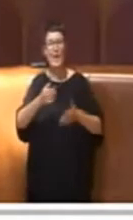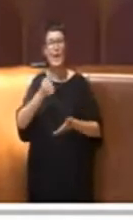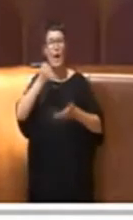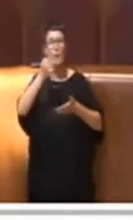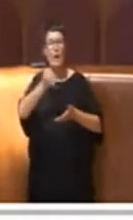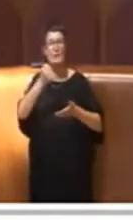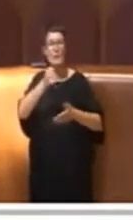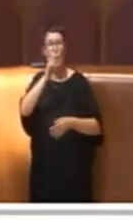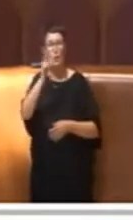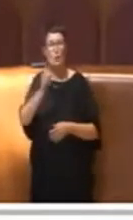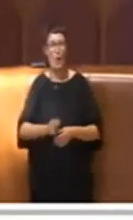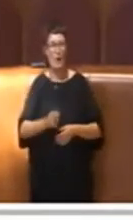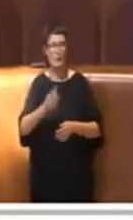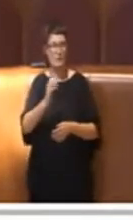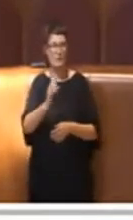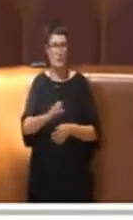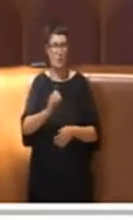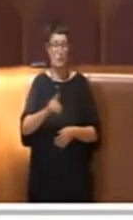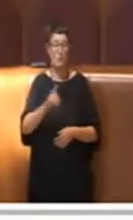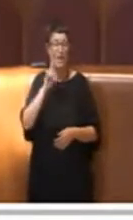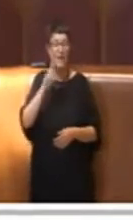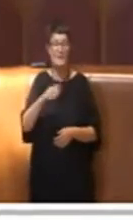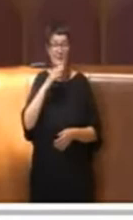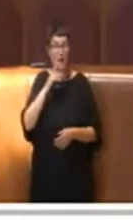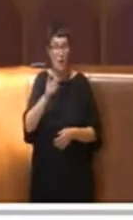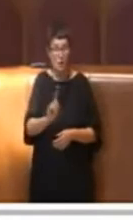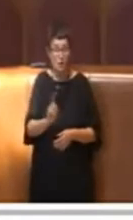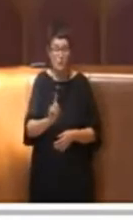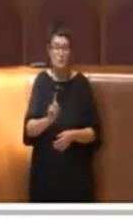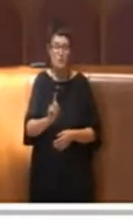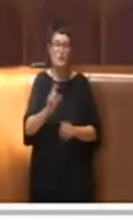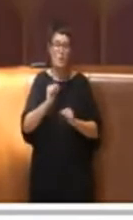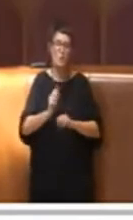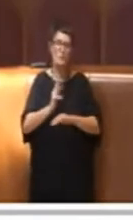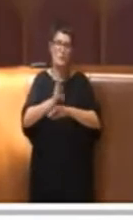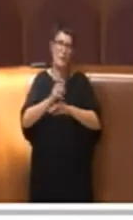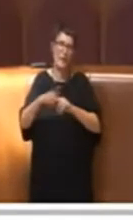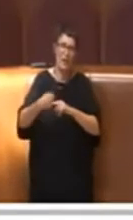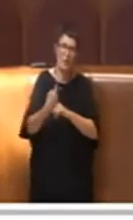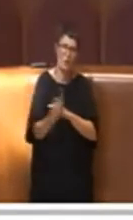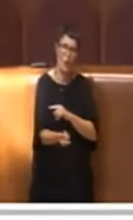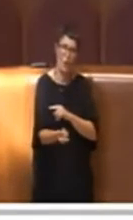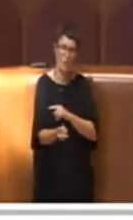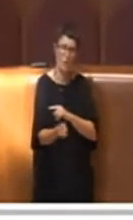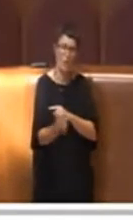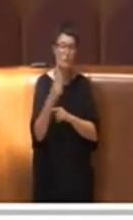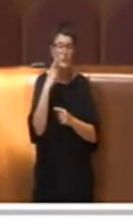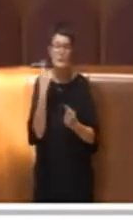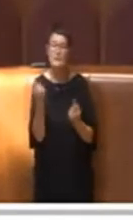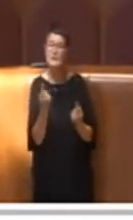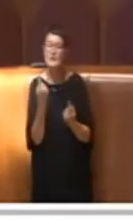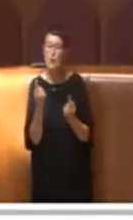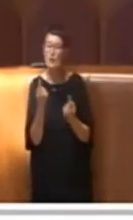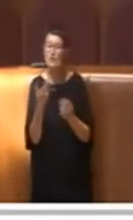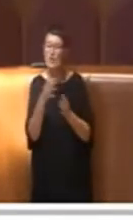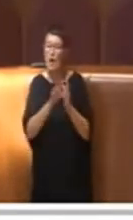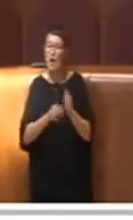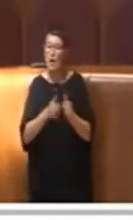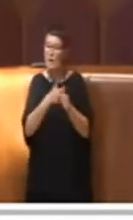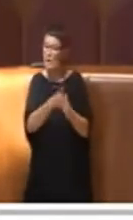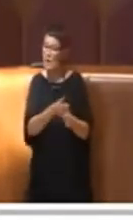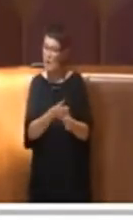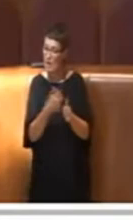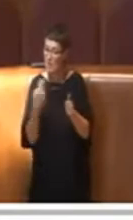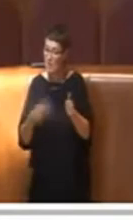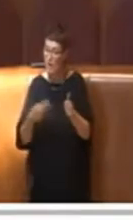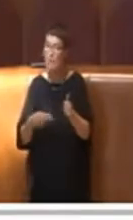comunque si potrà intervenire a posteriori, laddove queste situazioni non verranno rispettate, ci sarà